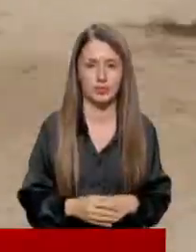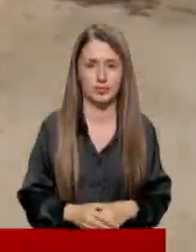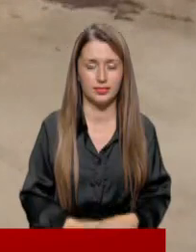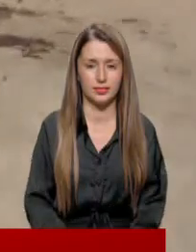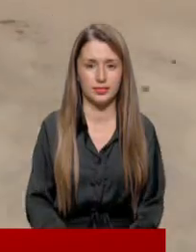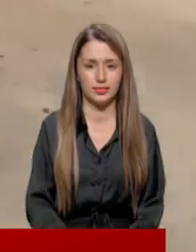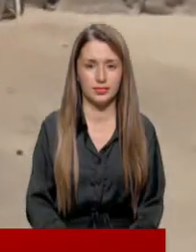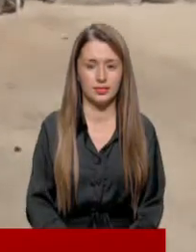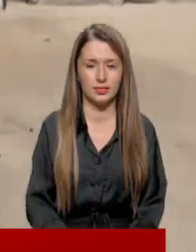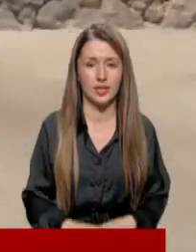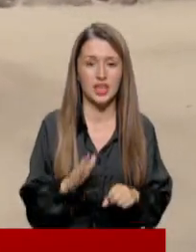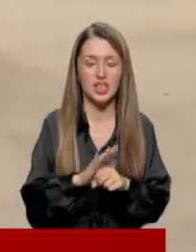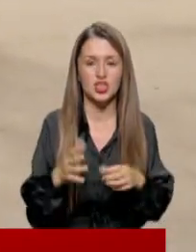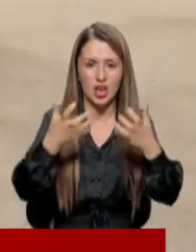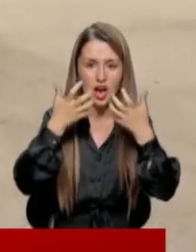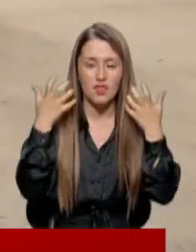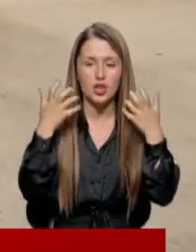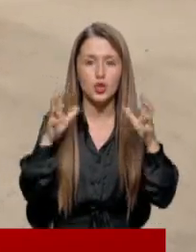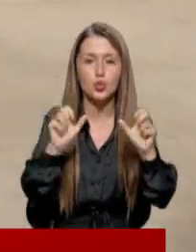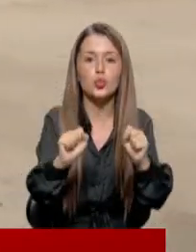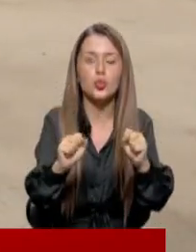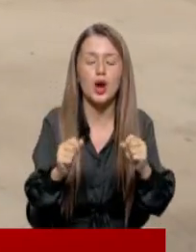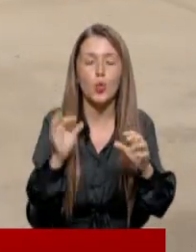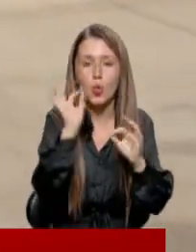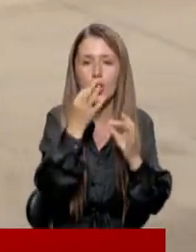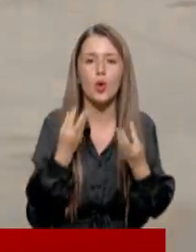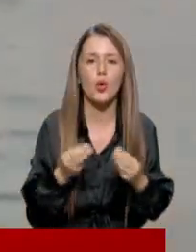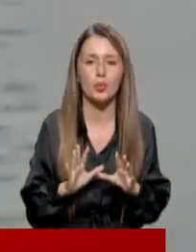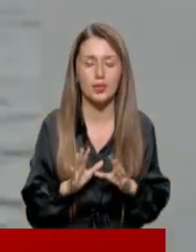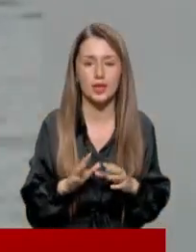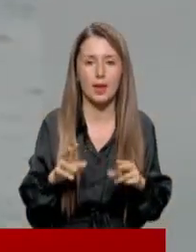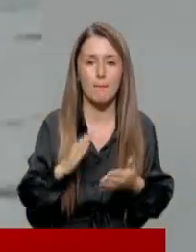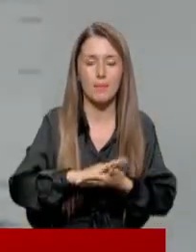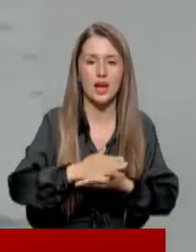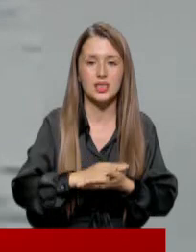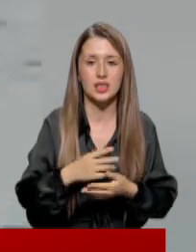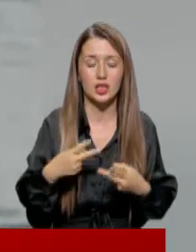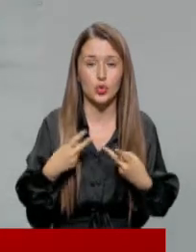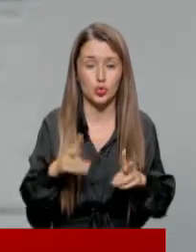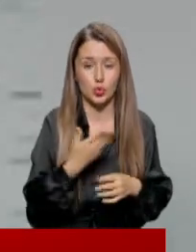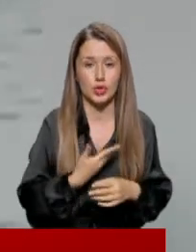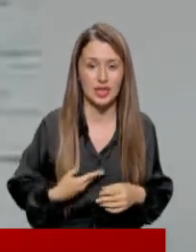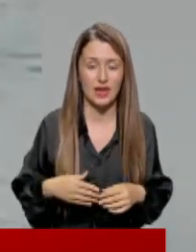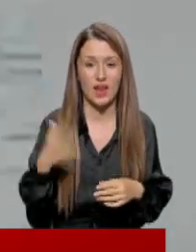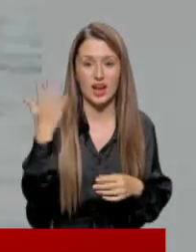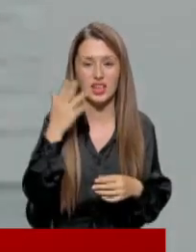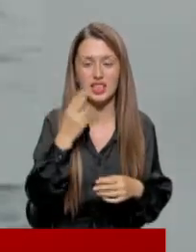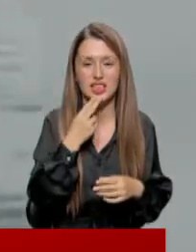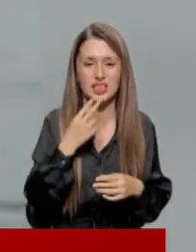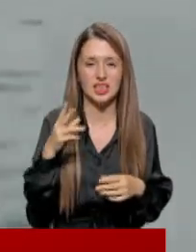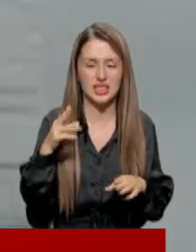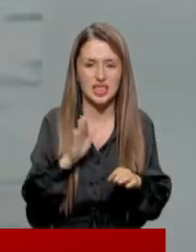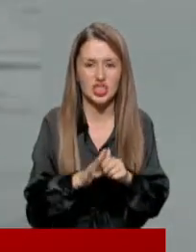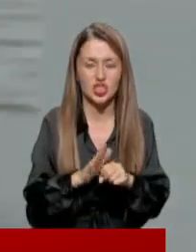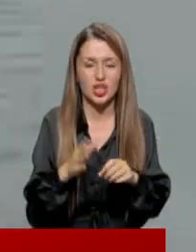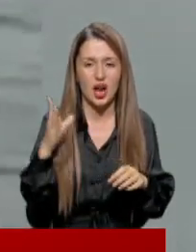Tamam. Kesilecek hayvanları tutabilmek o kadar da kolay olmadı. Mersin'de özgürlüğüne düşkün kara kız kesileceğini anlayınca